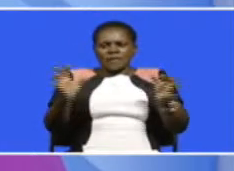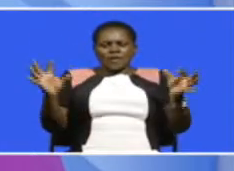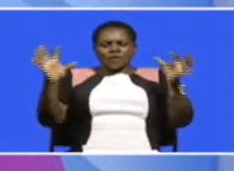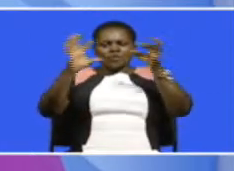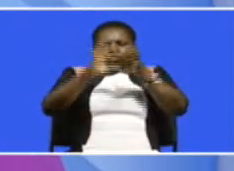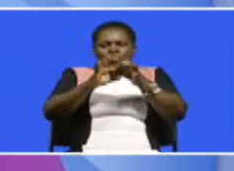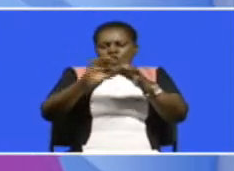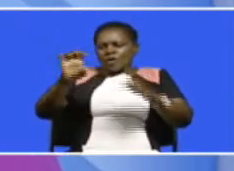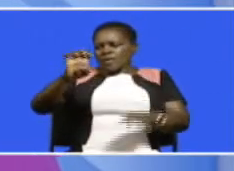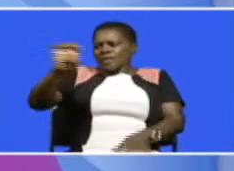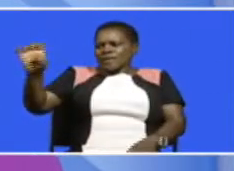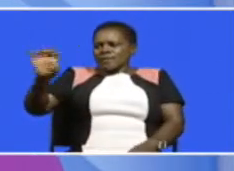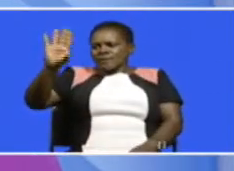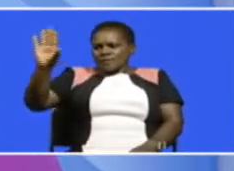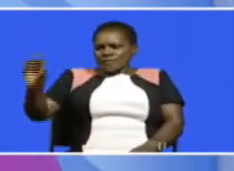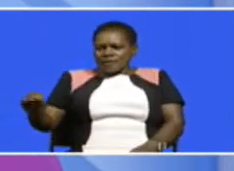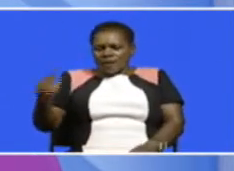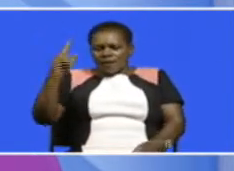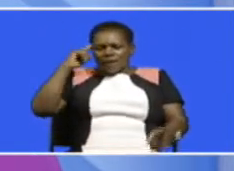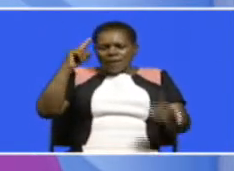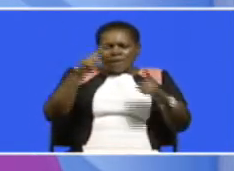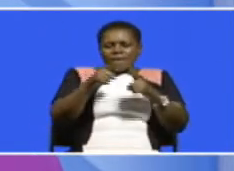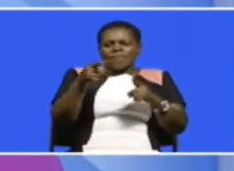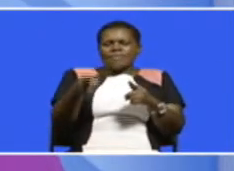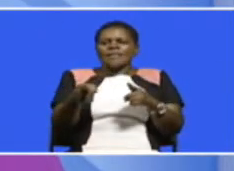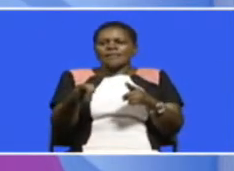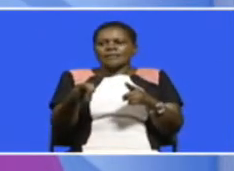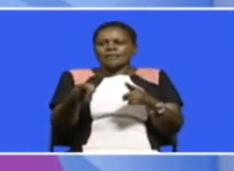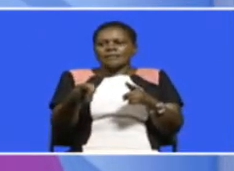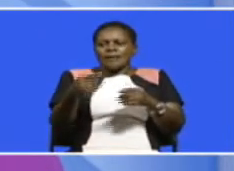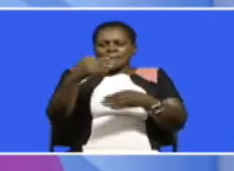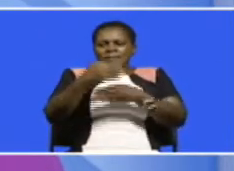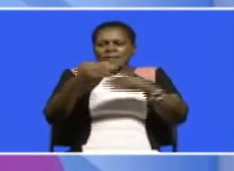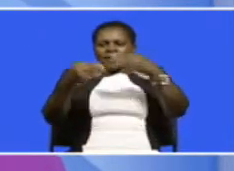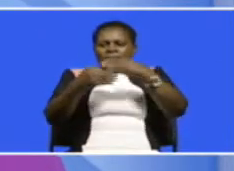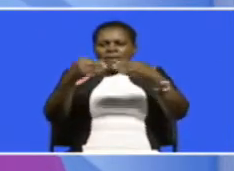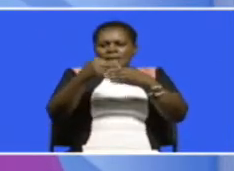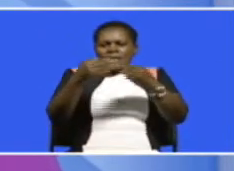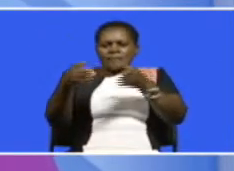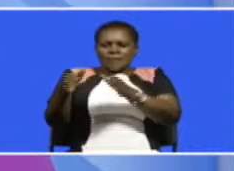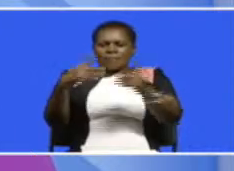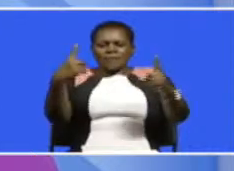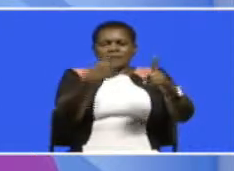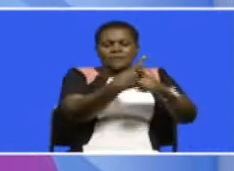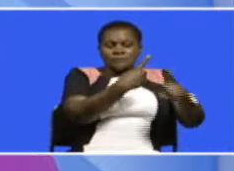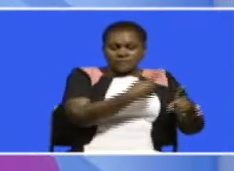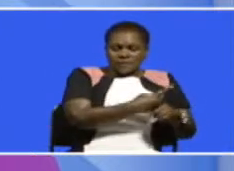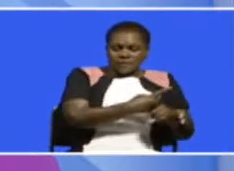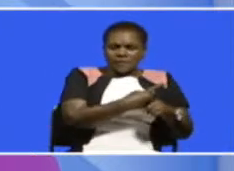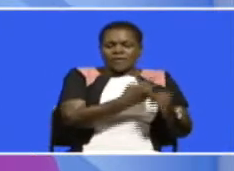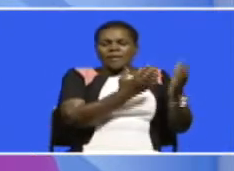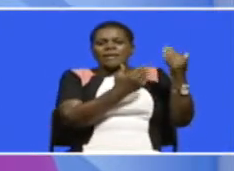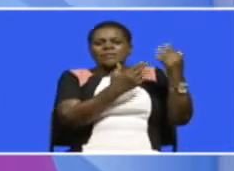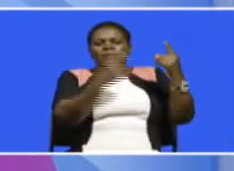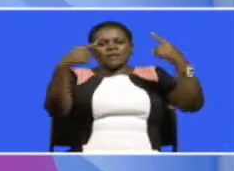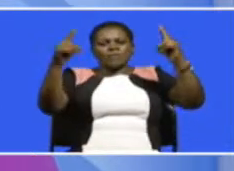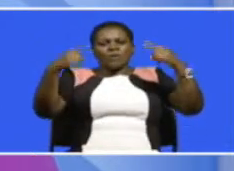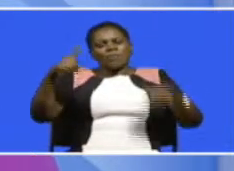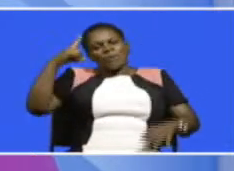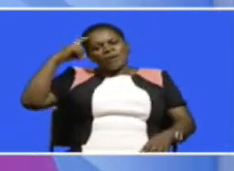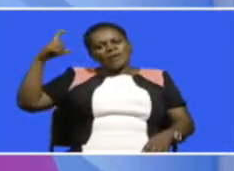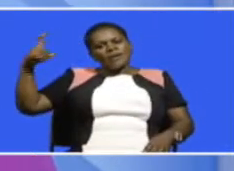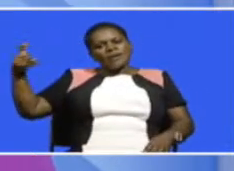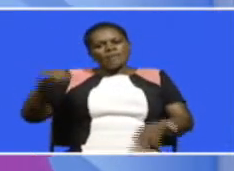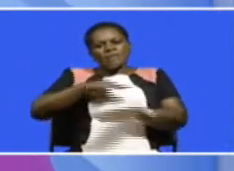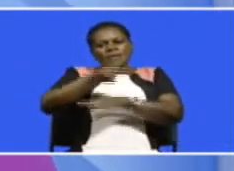kinachounganisha ukanda wa Afrika Mashariki, azimio hilo likisababisha ujenzi wa miundo misingi mbalimbali iliyotarajiwa kufanikisha ndoto hiyo